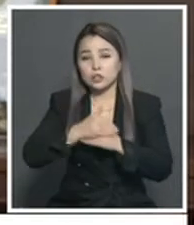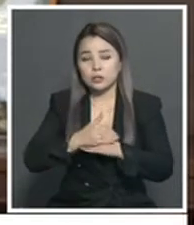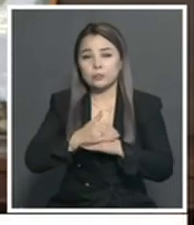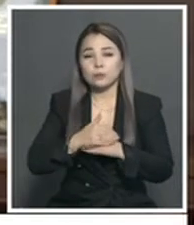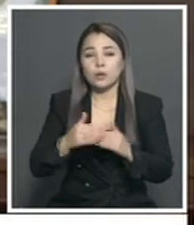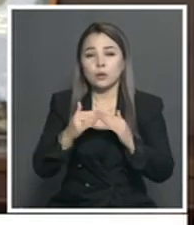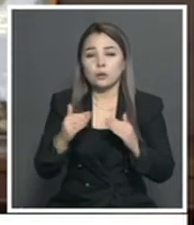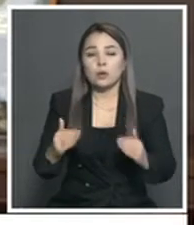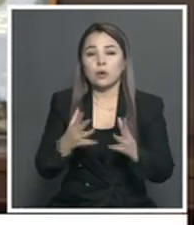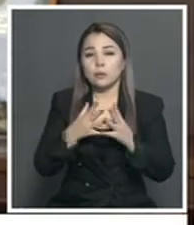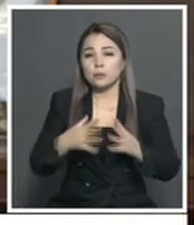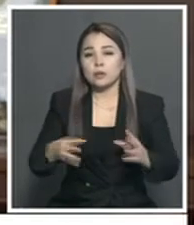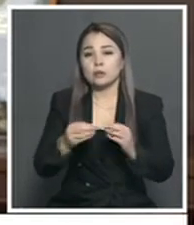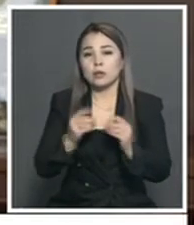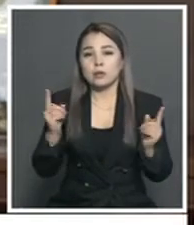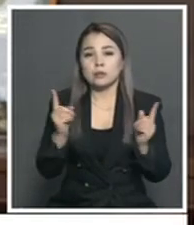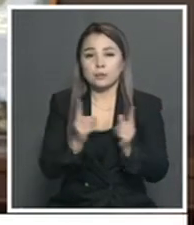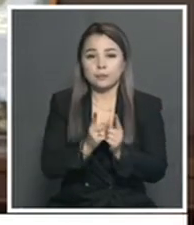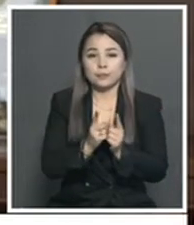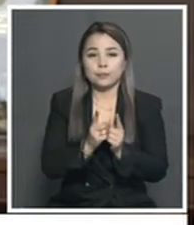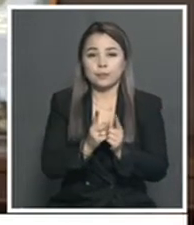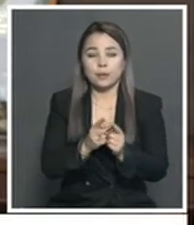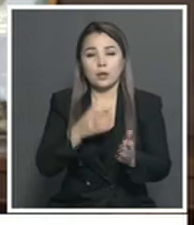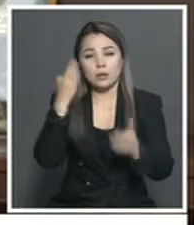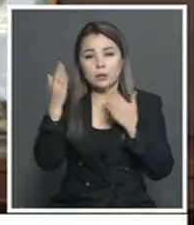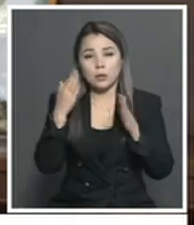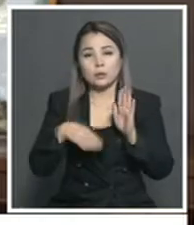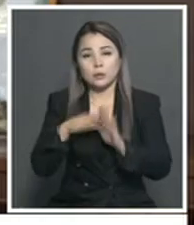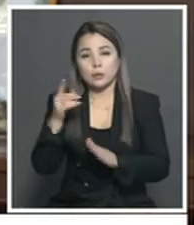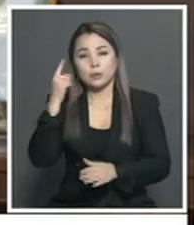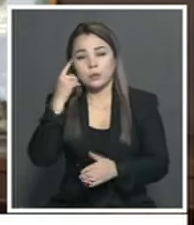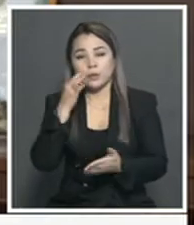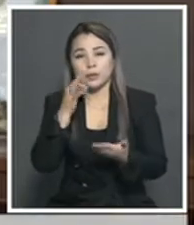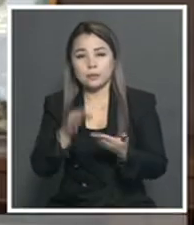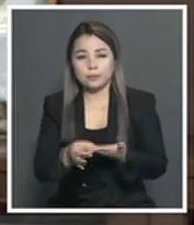отбасында отырып тойлатқанымыз дұрыс болады деп ойлаймын.